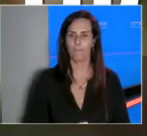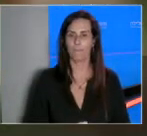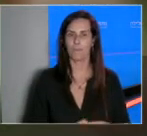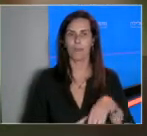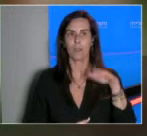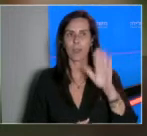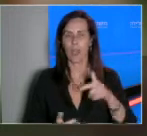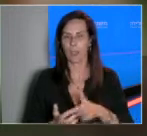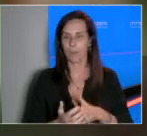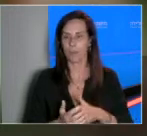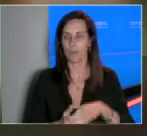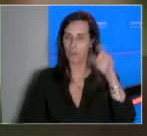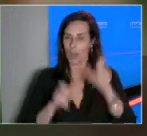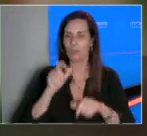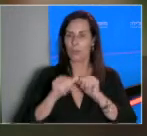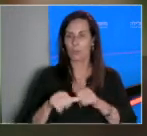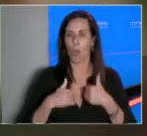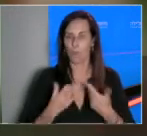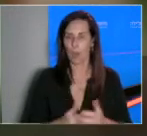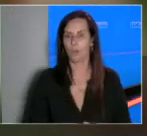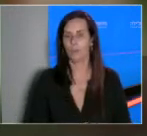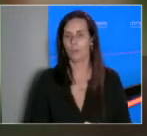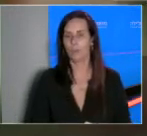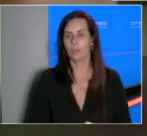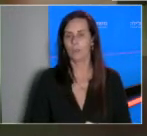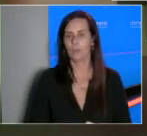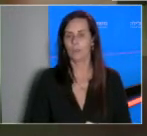גם כאילו שהציבור יתמוך בנו